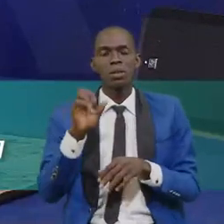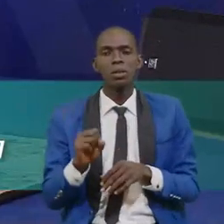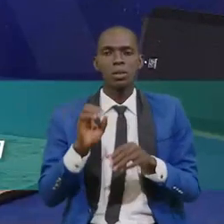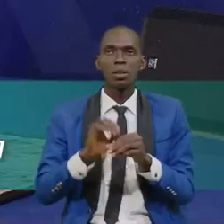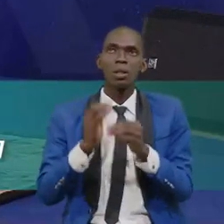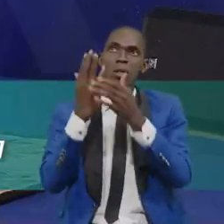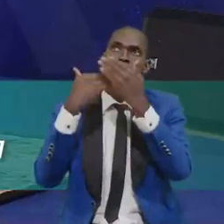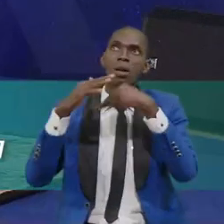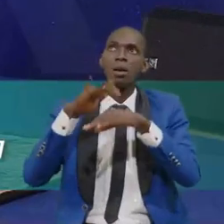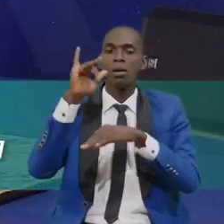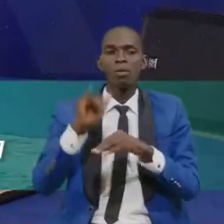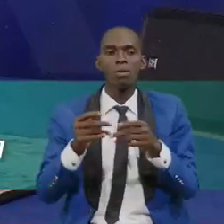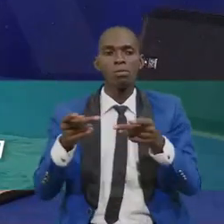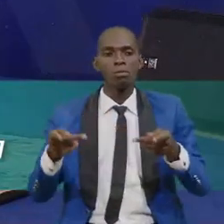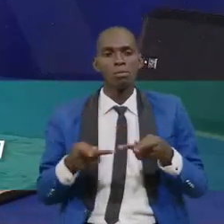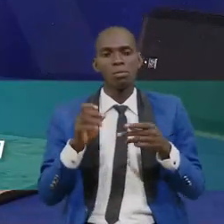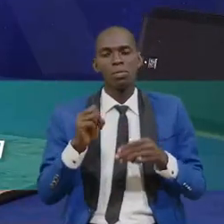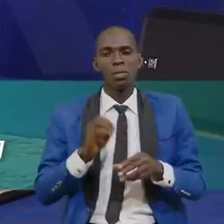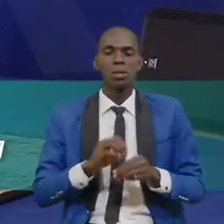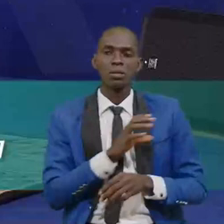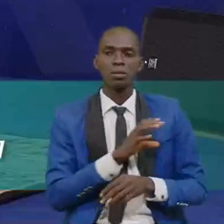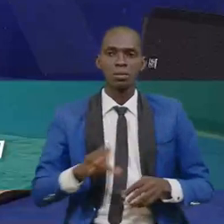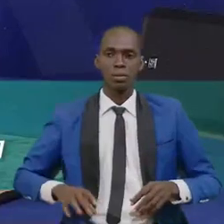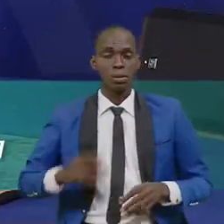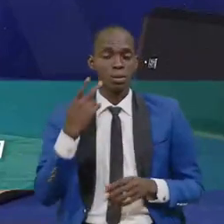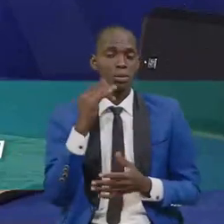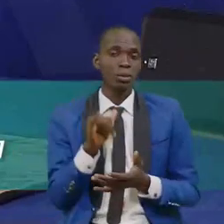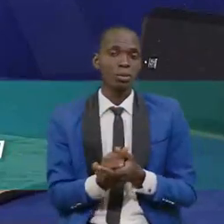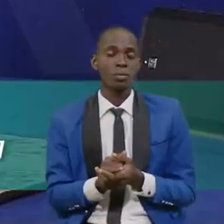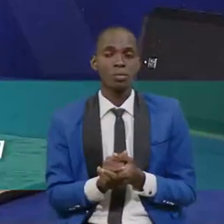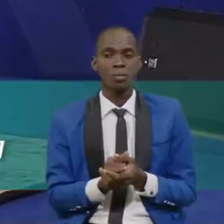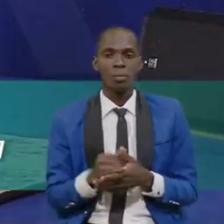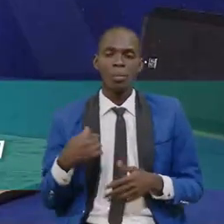lieux célestes en Christ. Vous voyez cela?